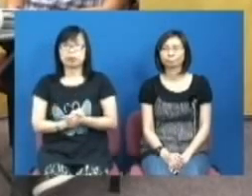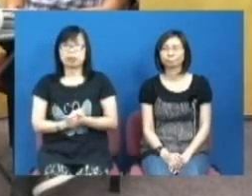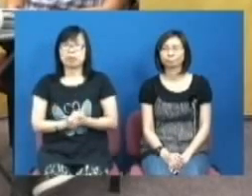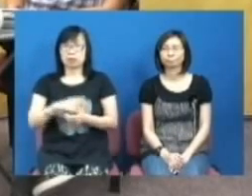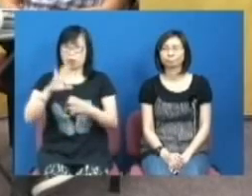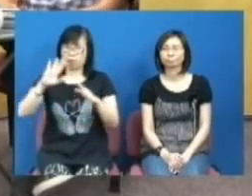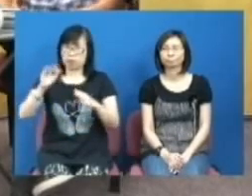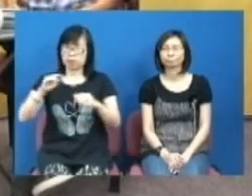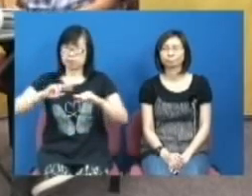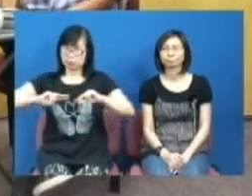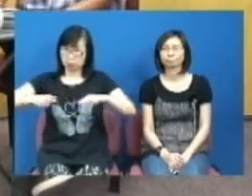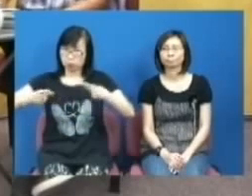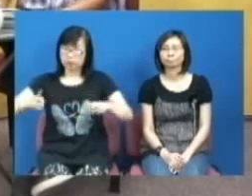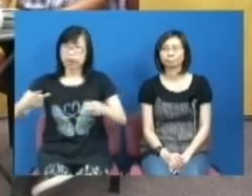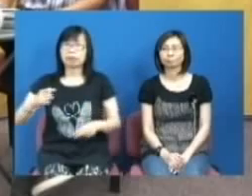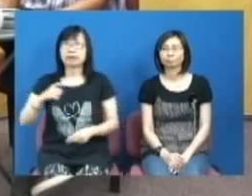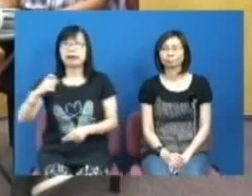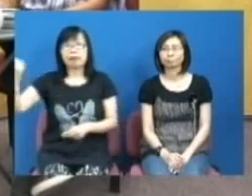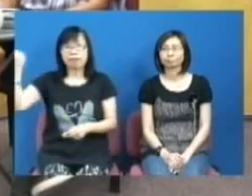革的力量。而這個